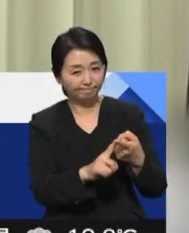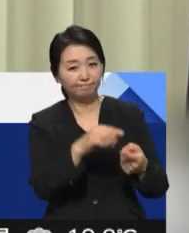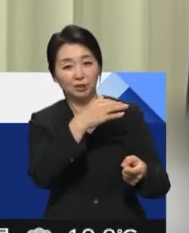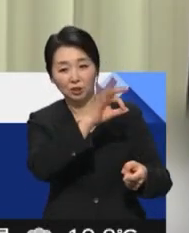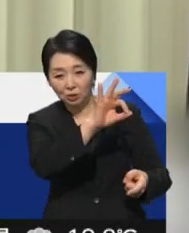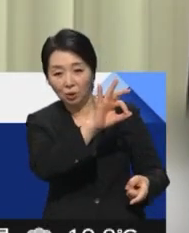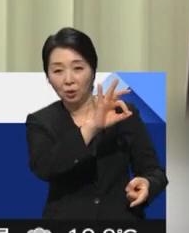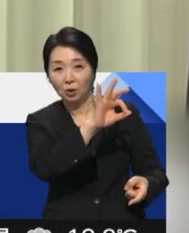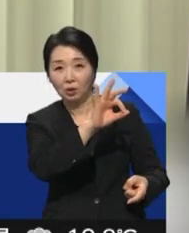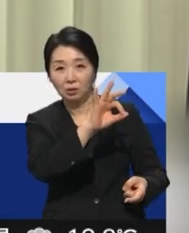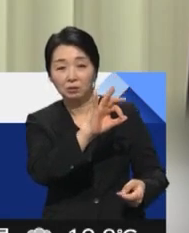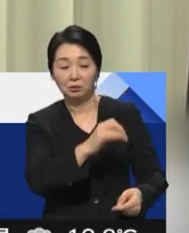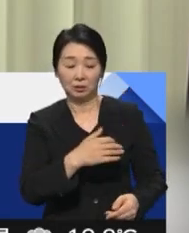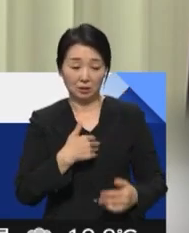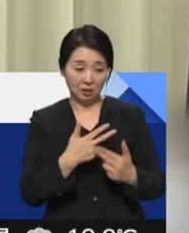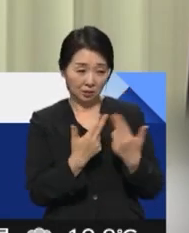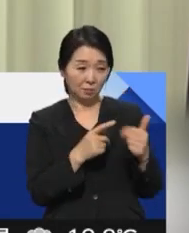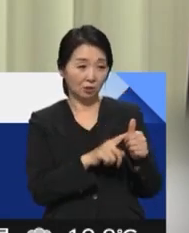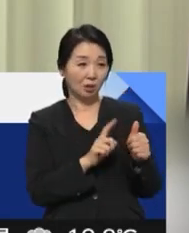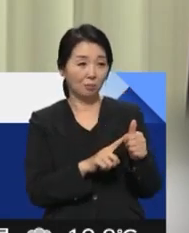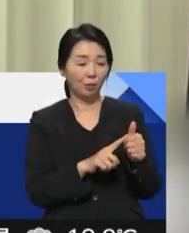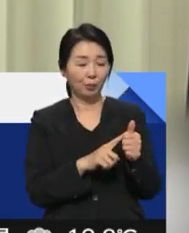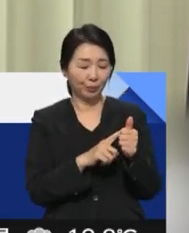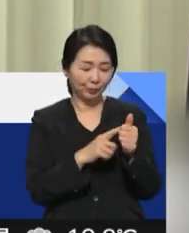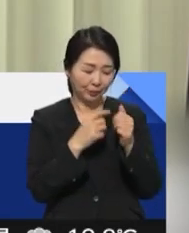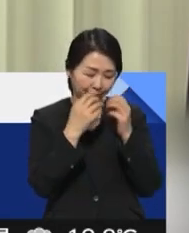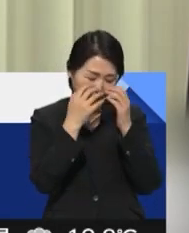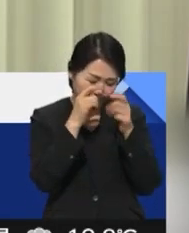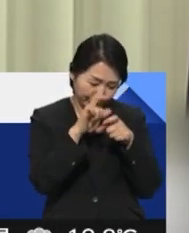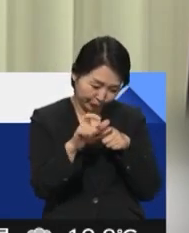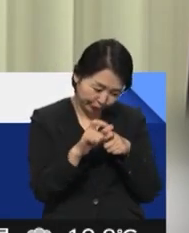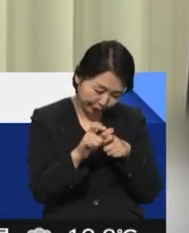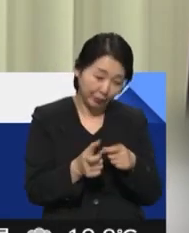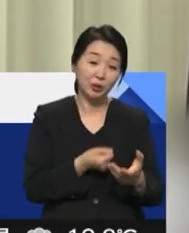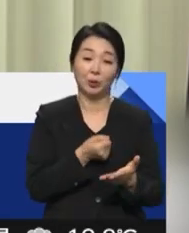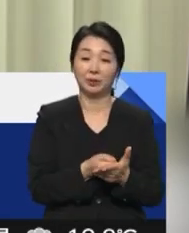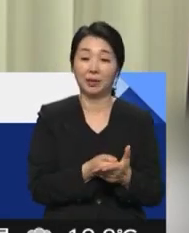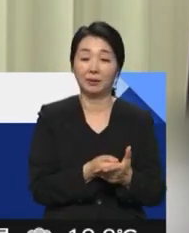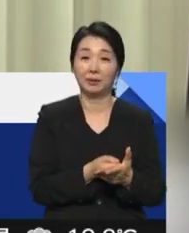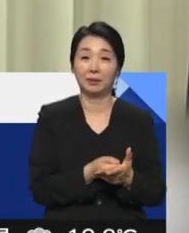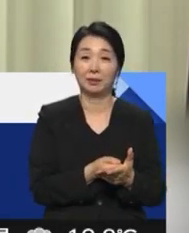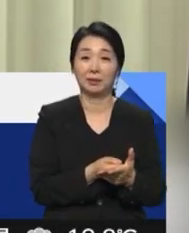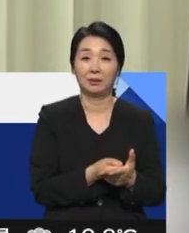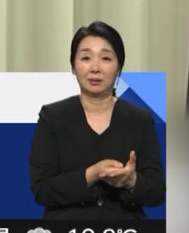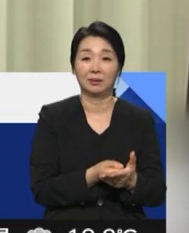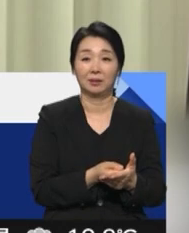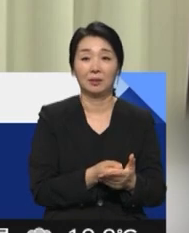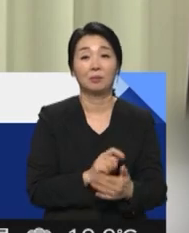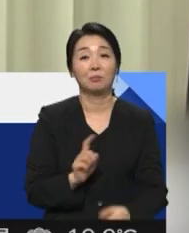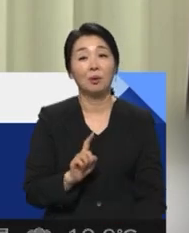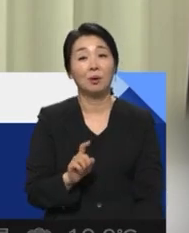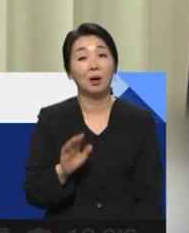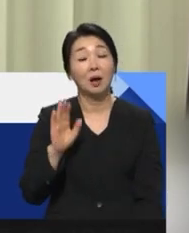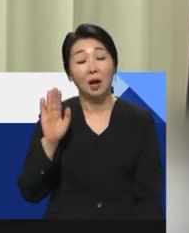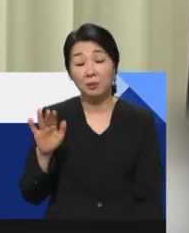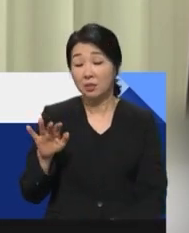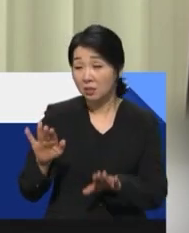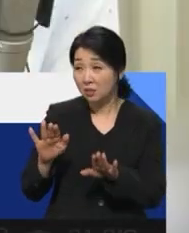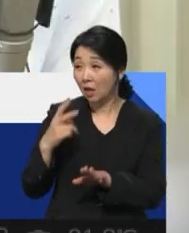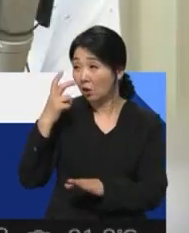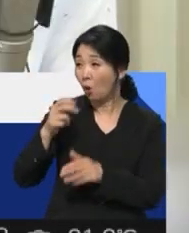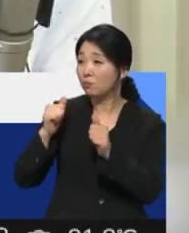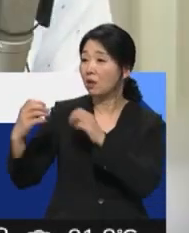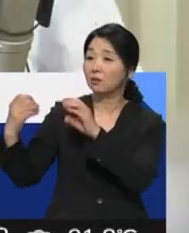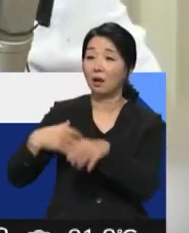많았어요. 저는 이재명 대표의 그 고뇌에 찬 결단 관련해서는 이후에 이제 검찰이 답할 차례가